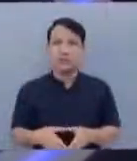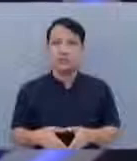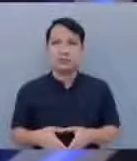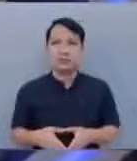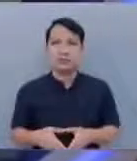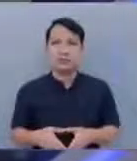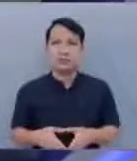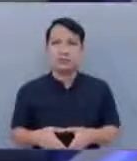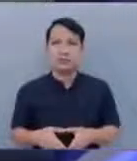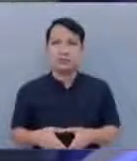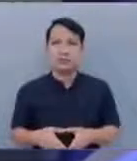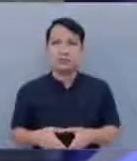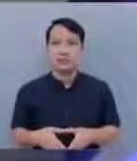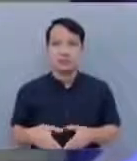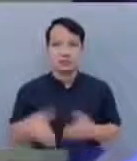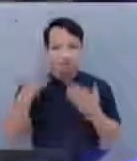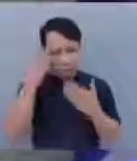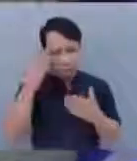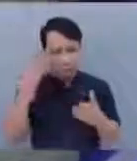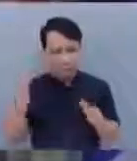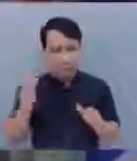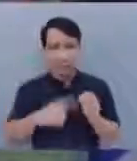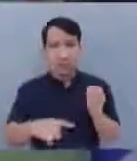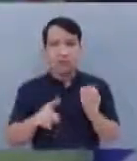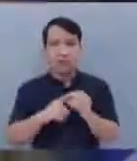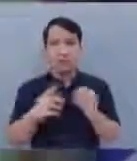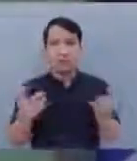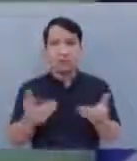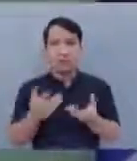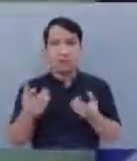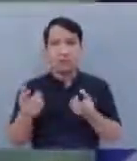di alam ang gagawin ko